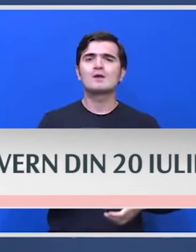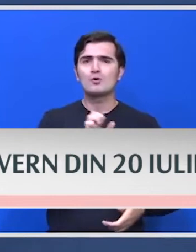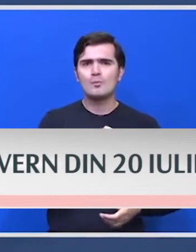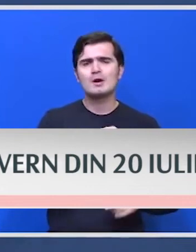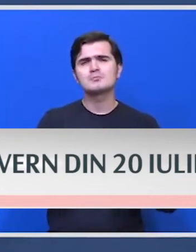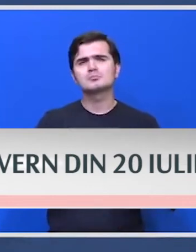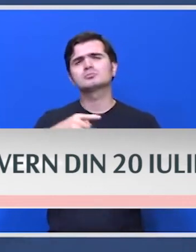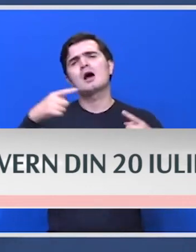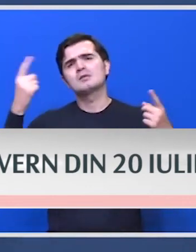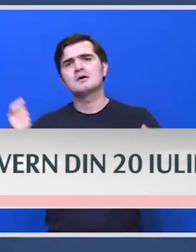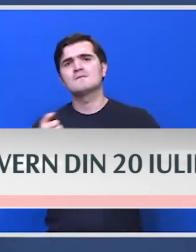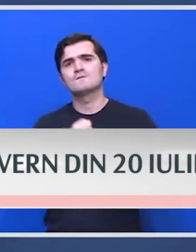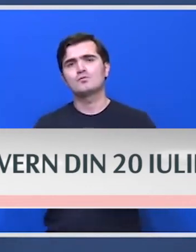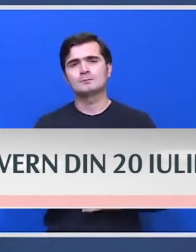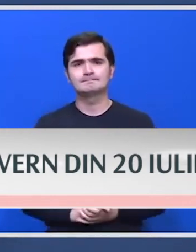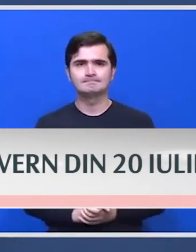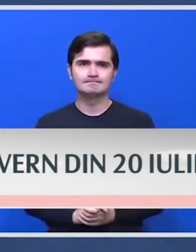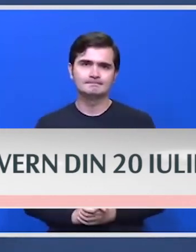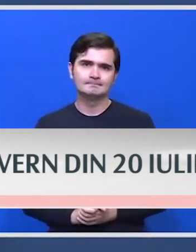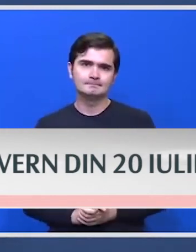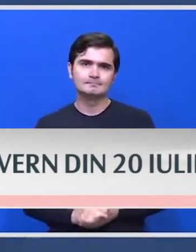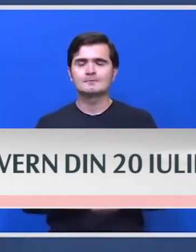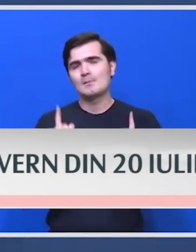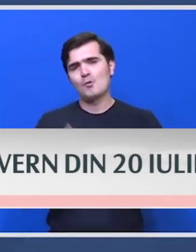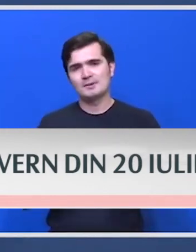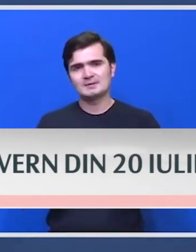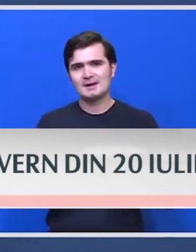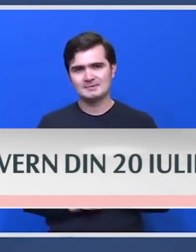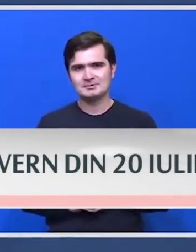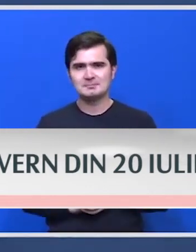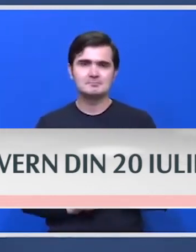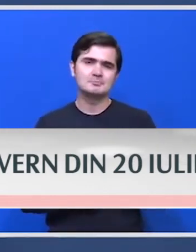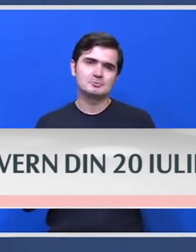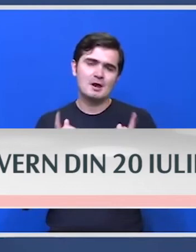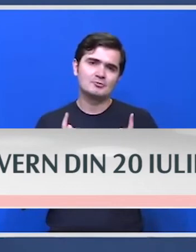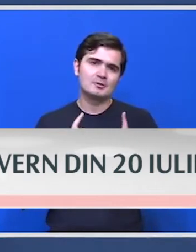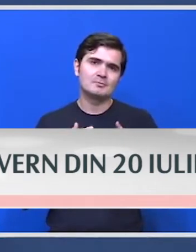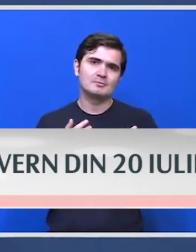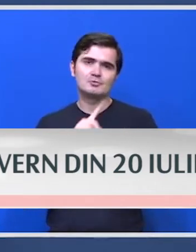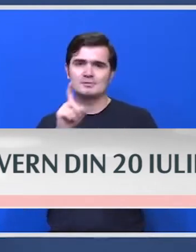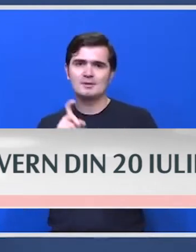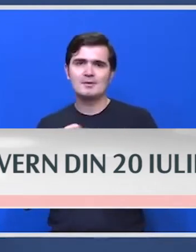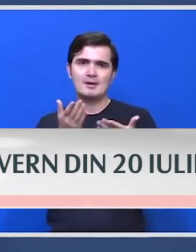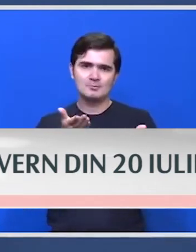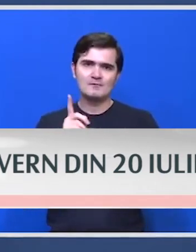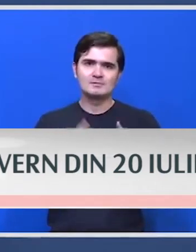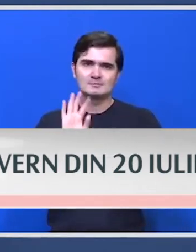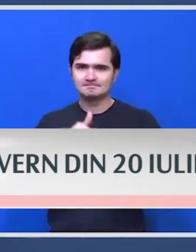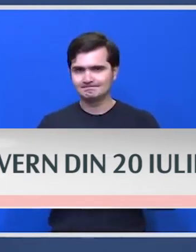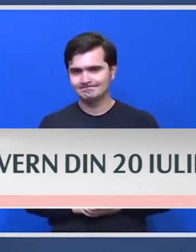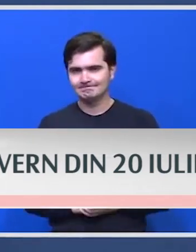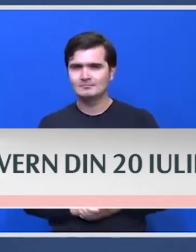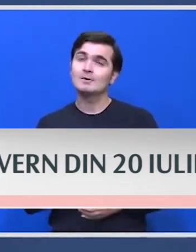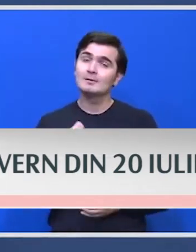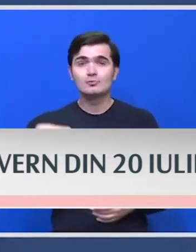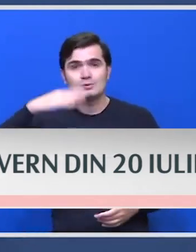și alte fonduri. Mă opresc aici cu remarcile și, bineînțeles, aștept întrebări.